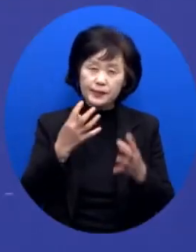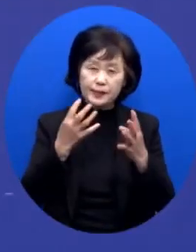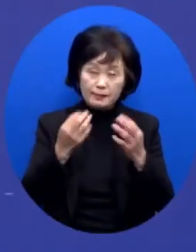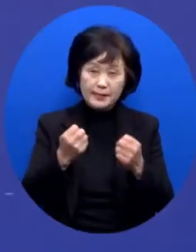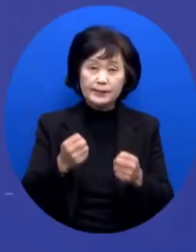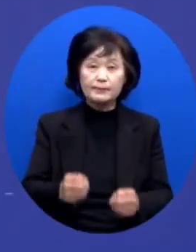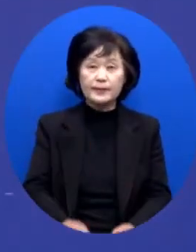절실해 보입니다